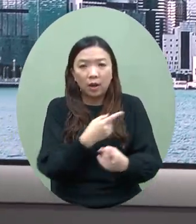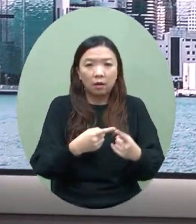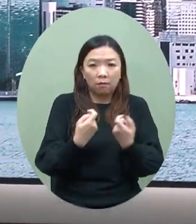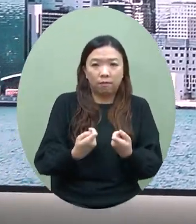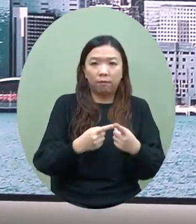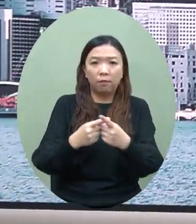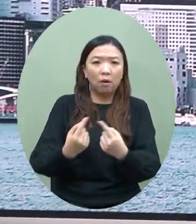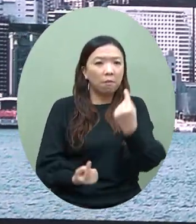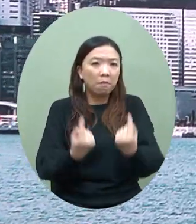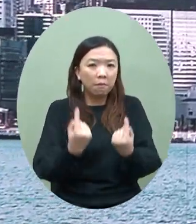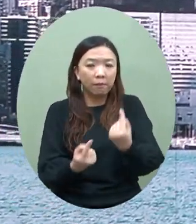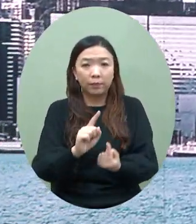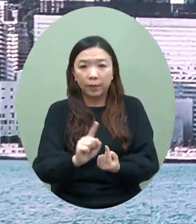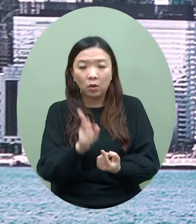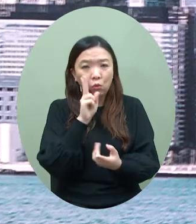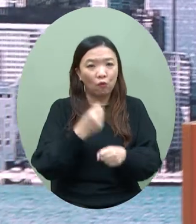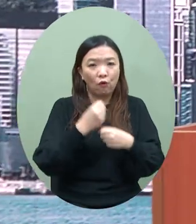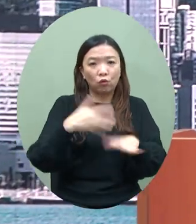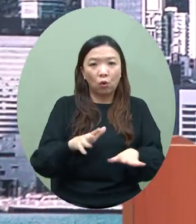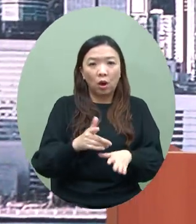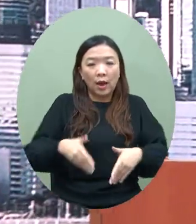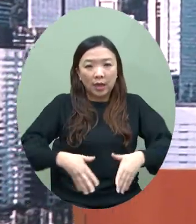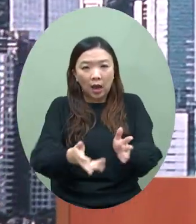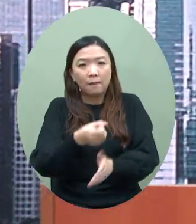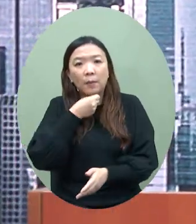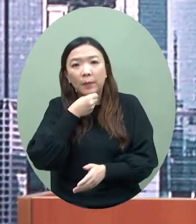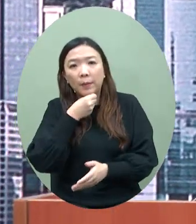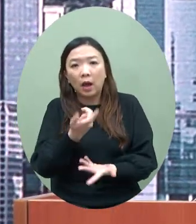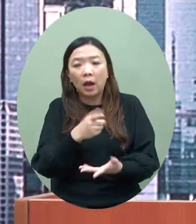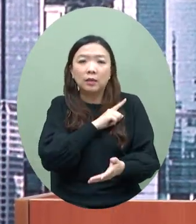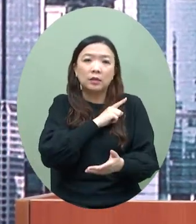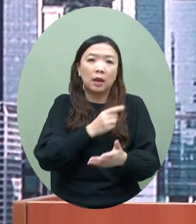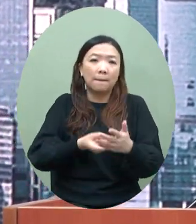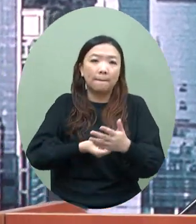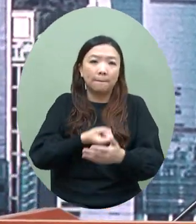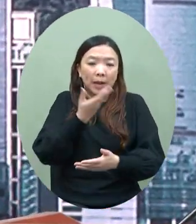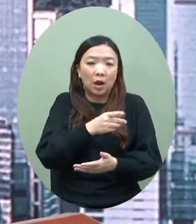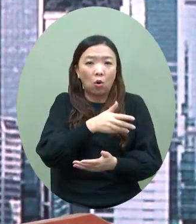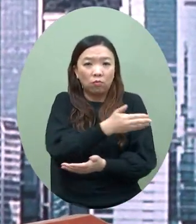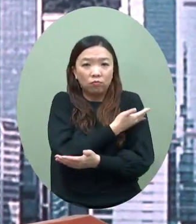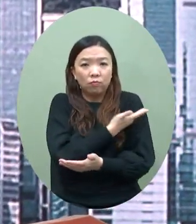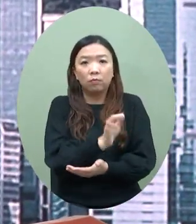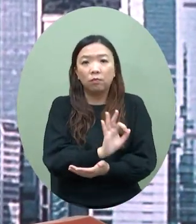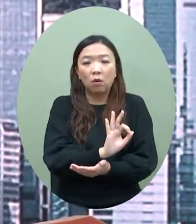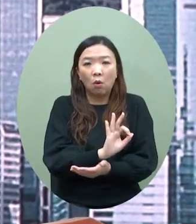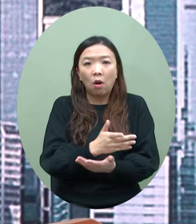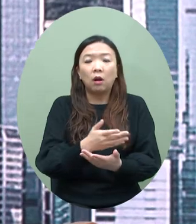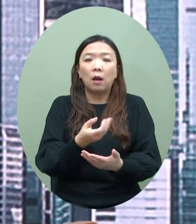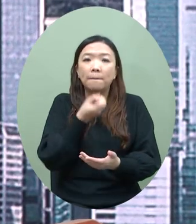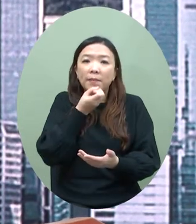份呢？是不是如果他們即譬如放了工在街道接受訪問的時候沒有表達自己的公務員身份，就是可以去對一些政策表